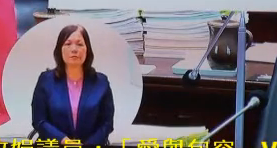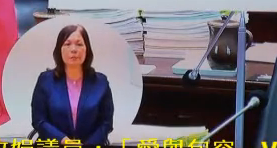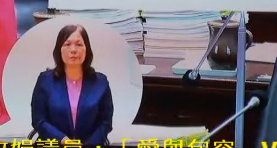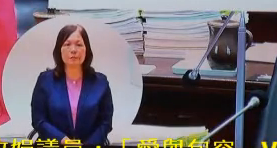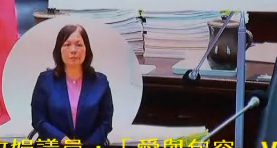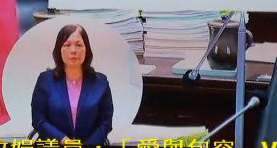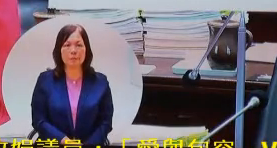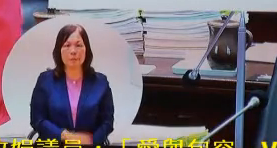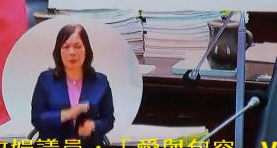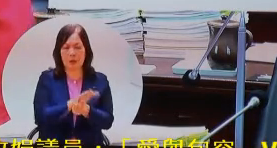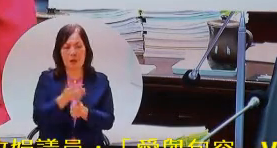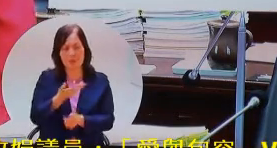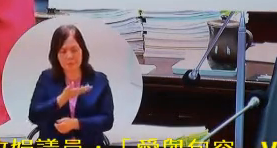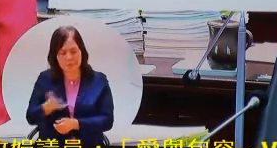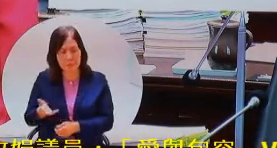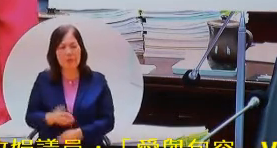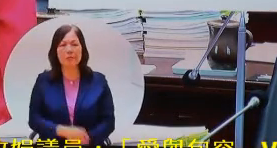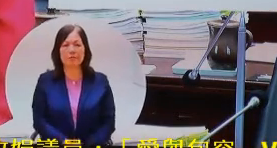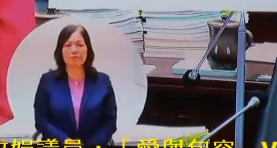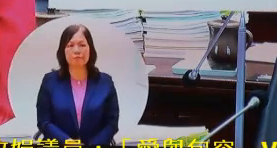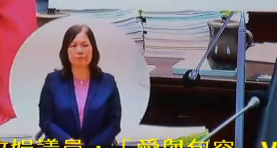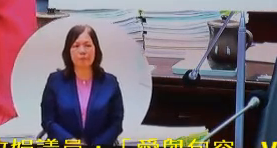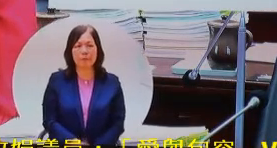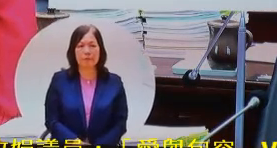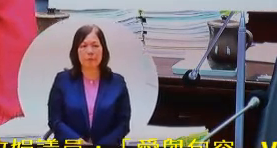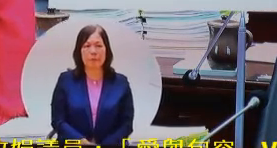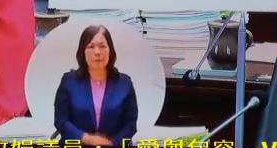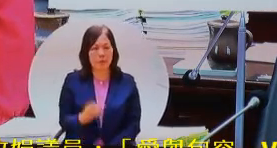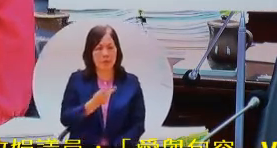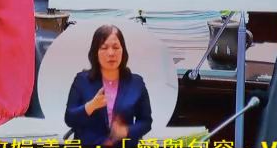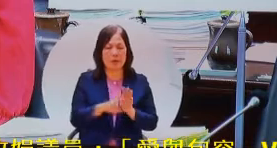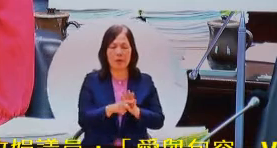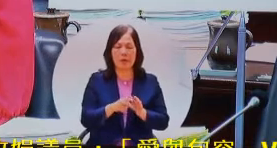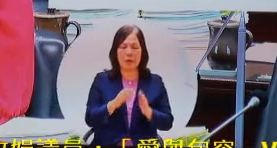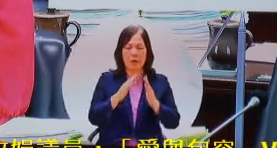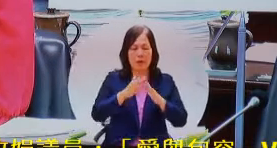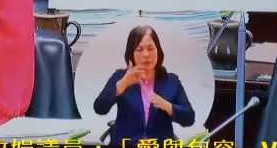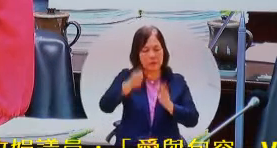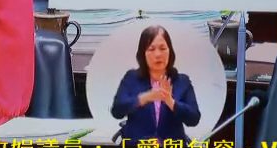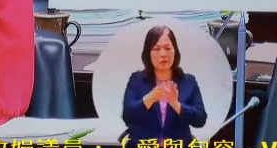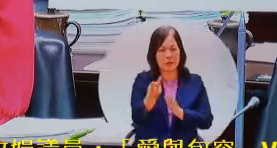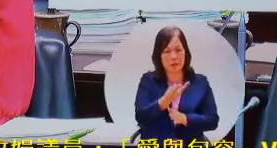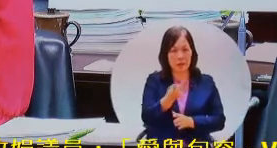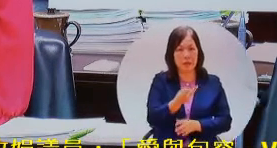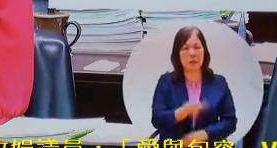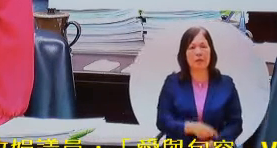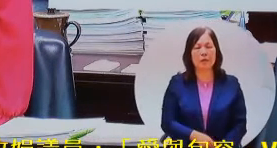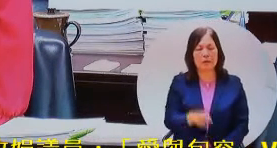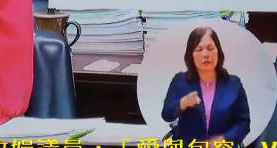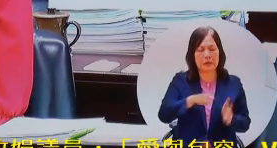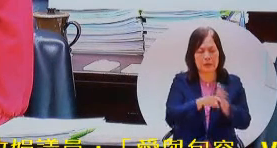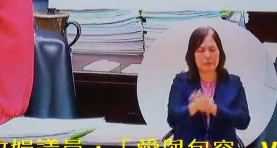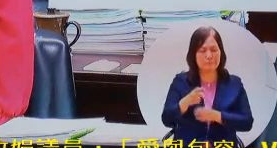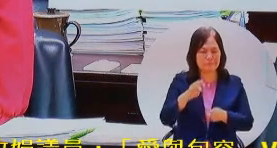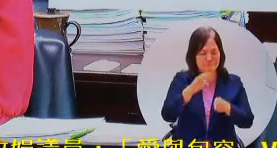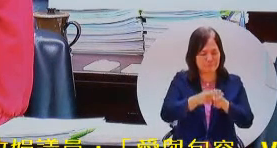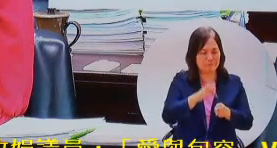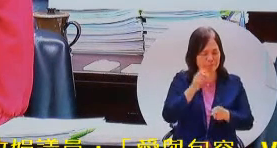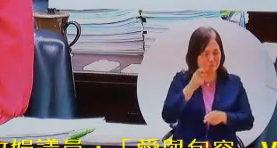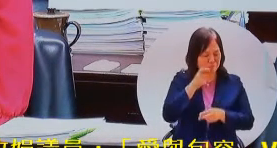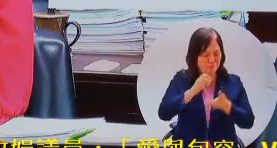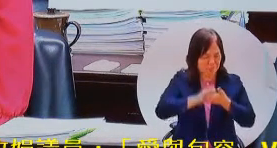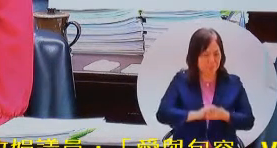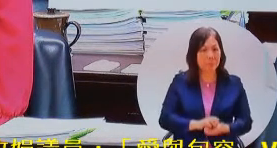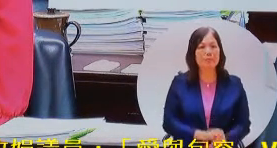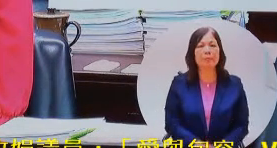道。爱与包容，市长，我想这个爱与包容一直是一直以来的信念，但是